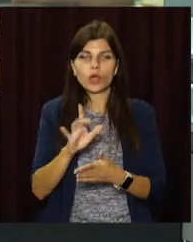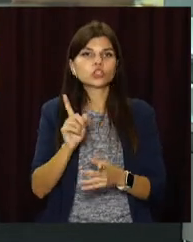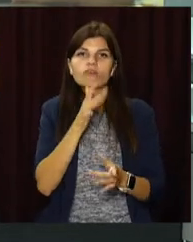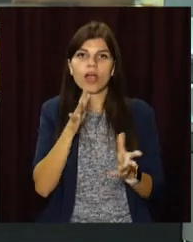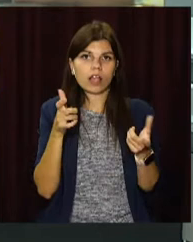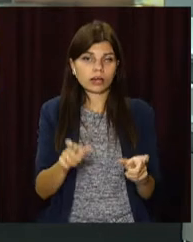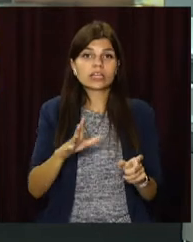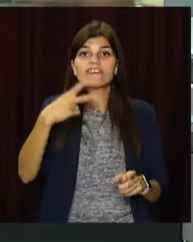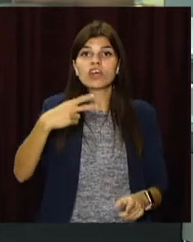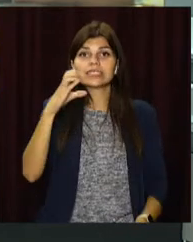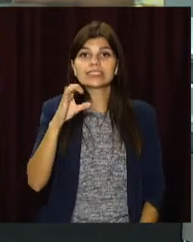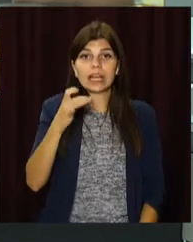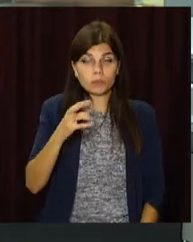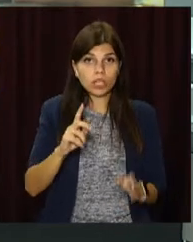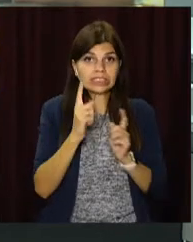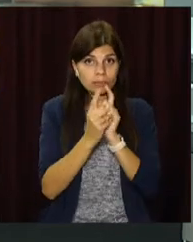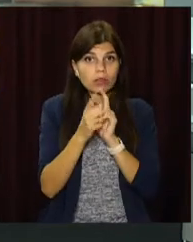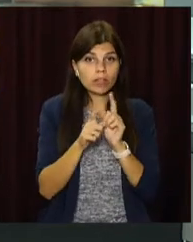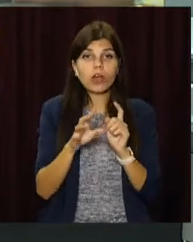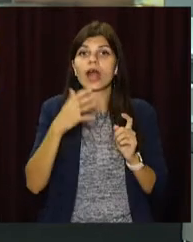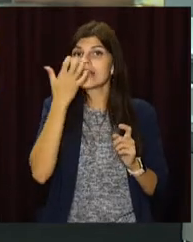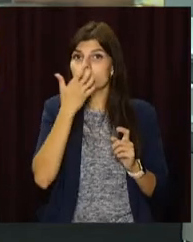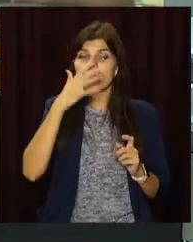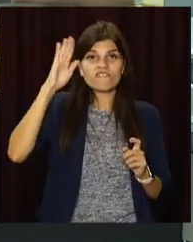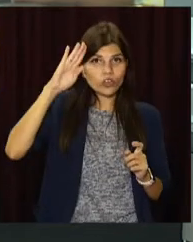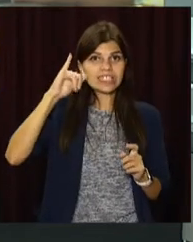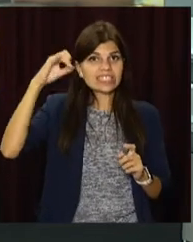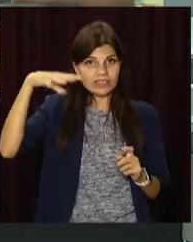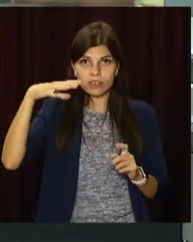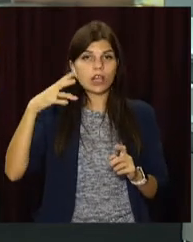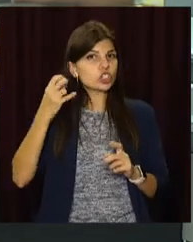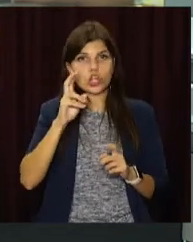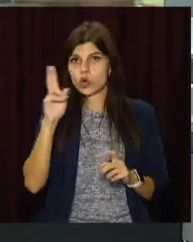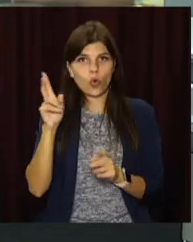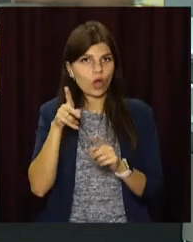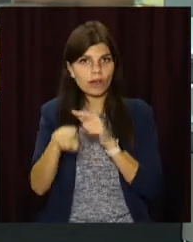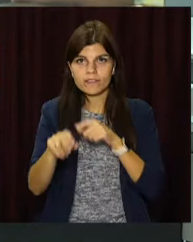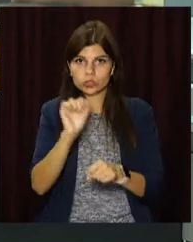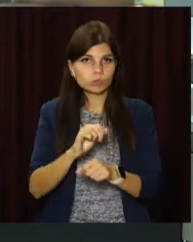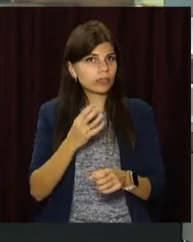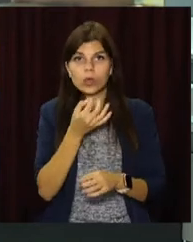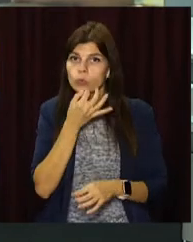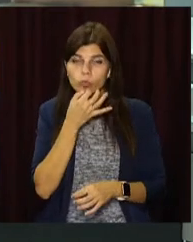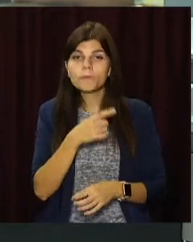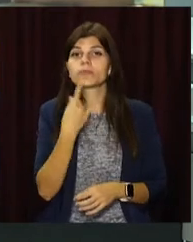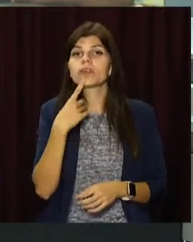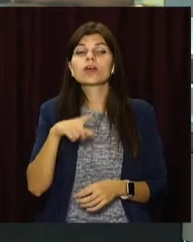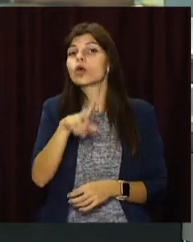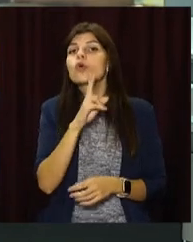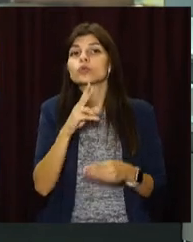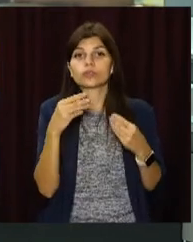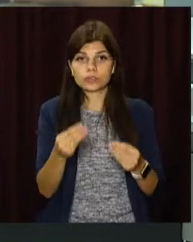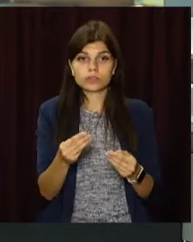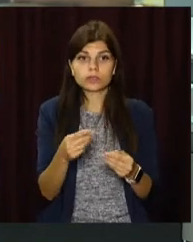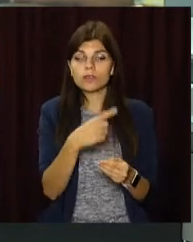Україні з 20 серпня, але від тепла, води і світла ще нікого не відрізали. Підприємства, що надають комунальні послуги,